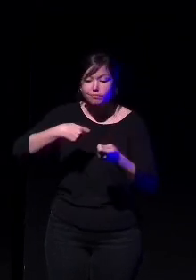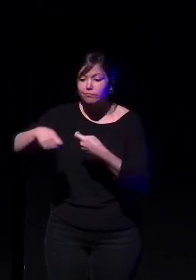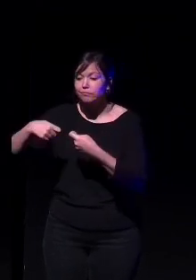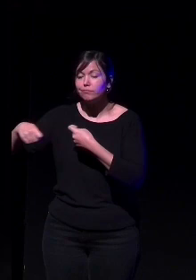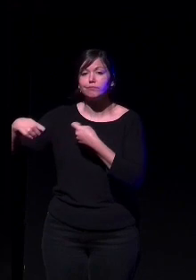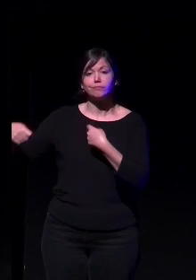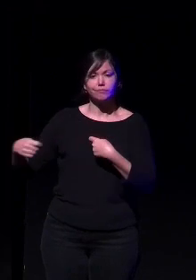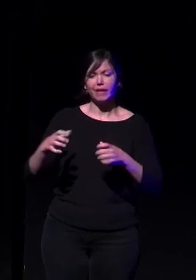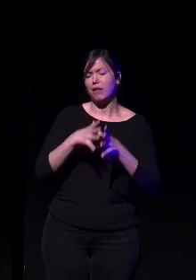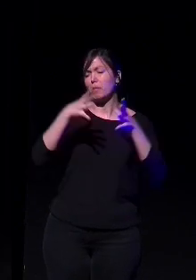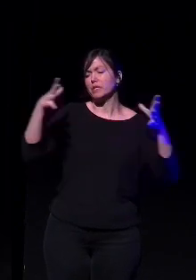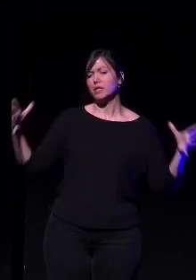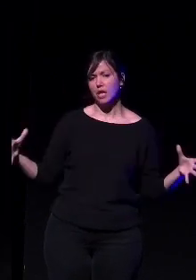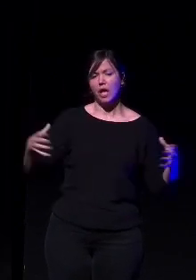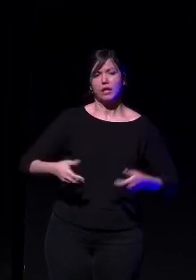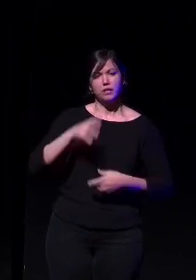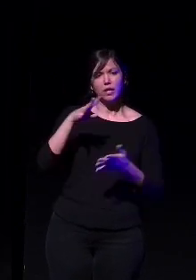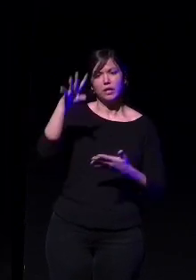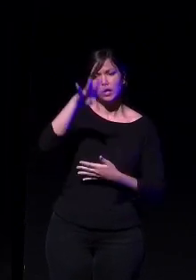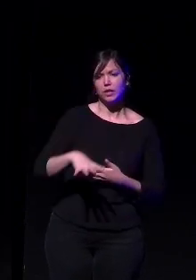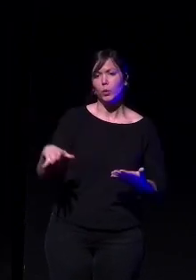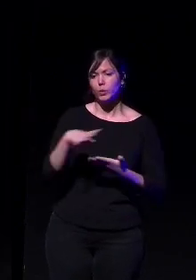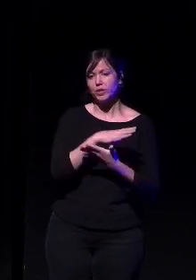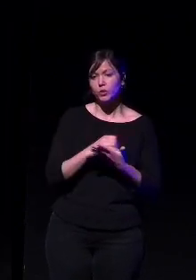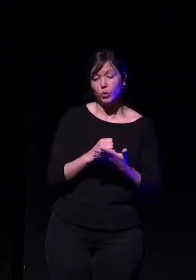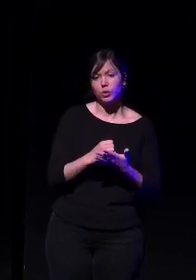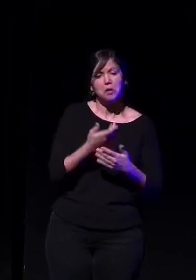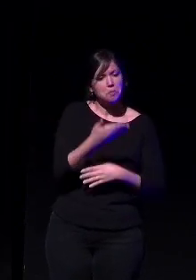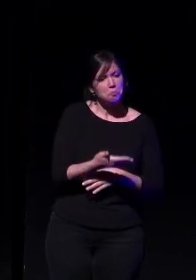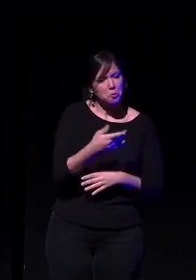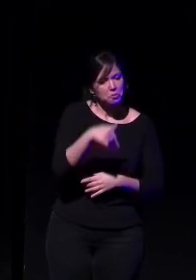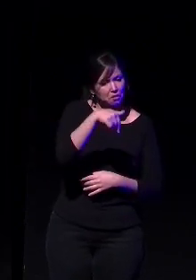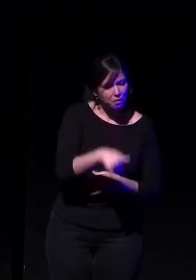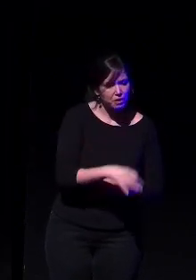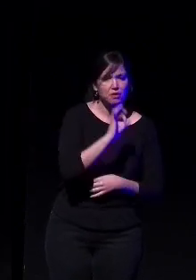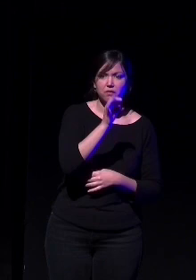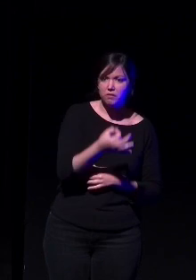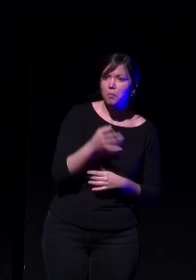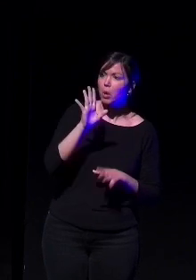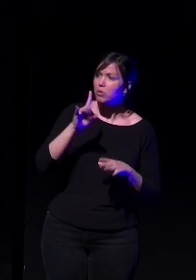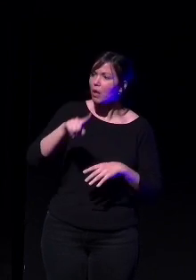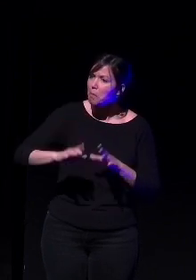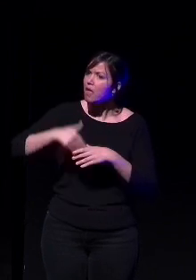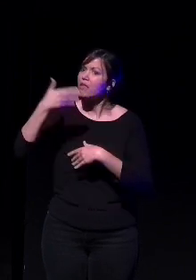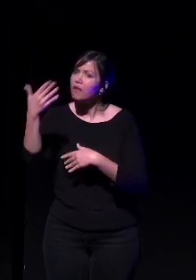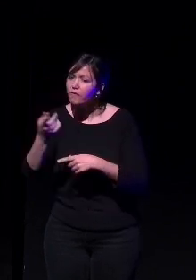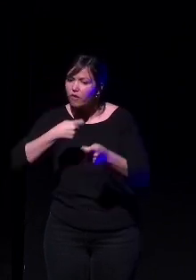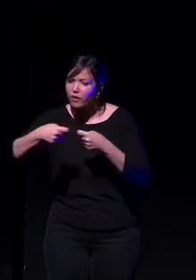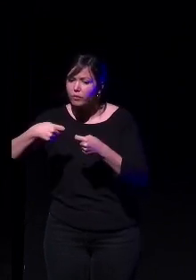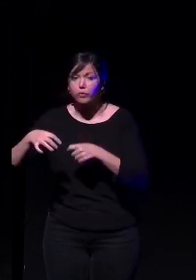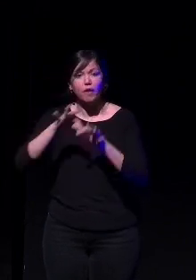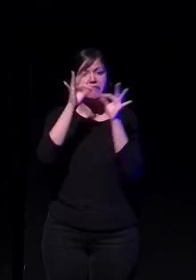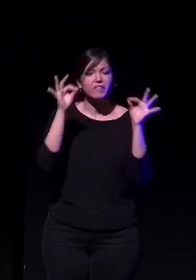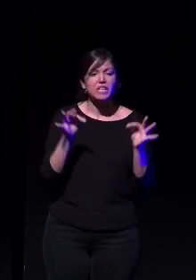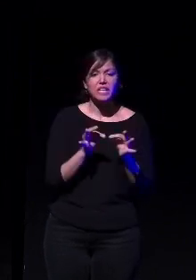lliure, el més gran de tot Catalunya, amb una gran rellevància dels comerços locals, però també de franquícies internacionals.